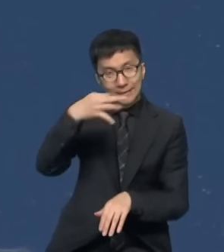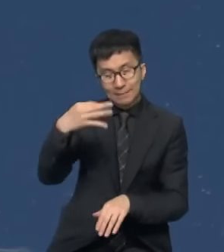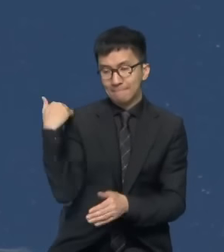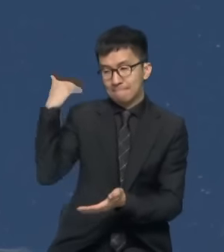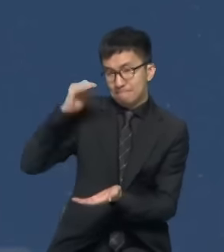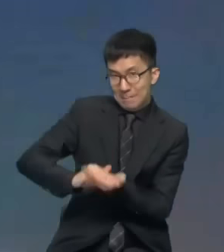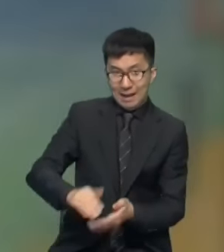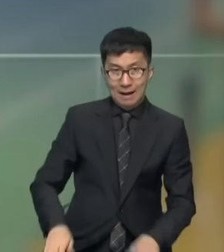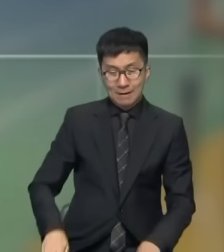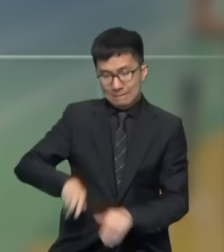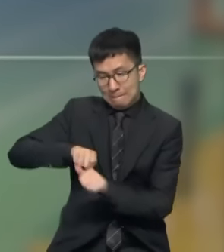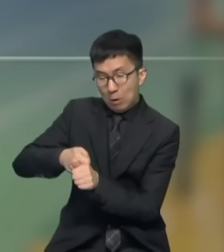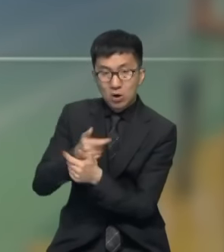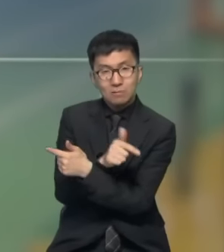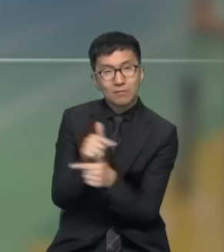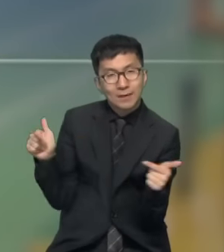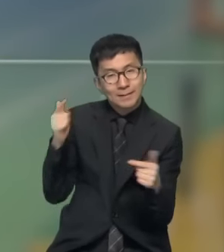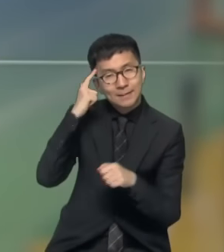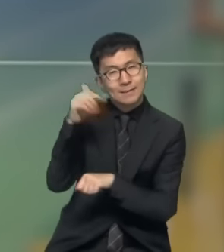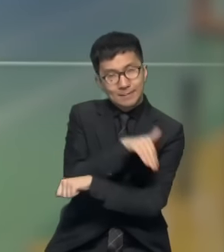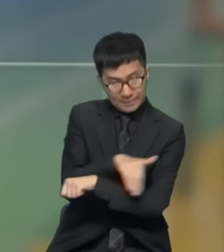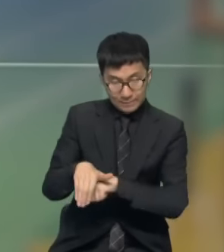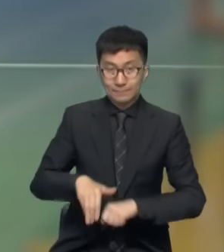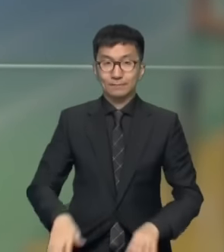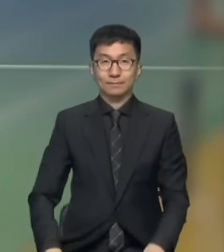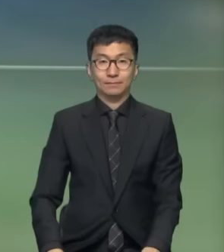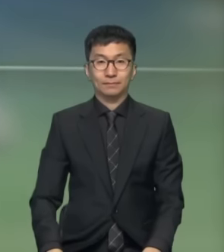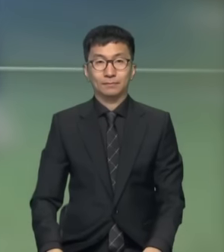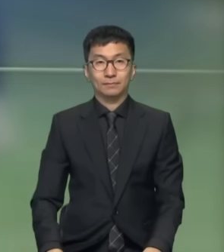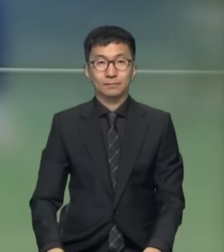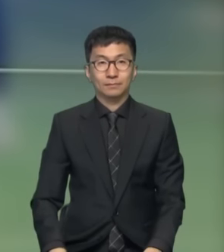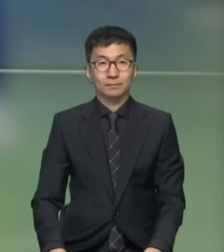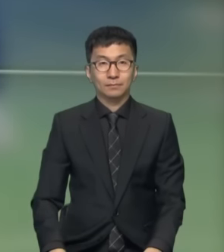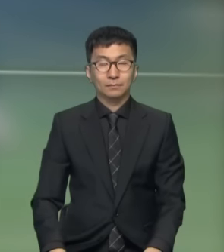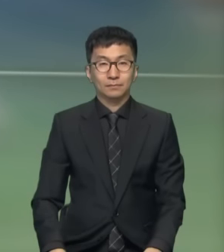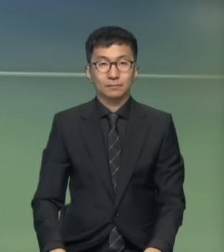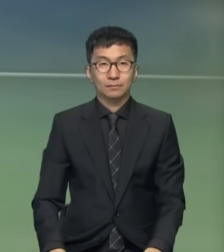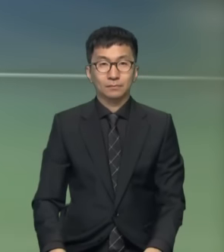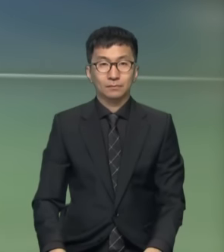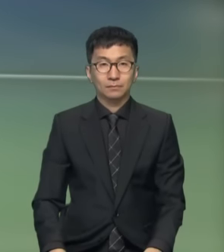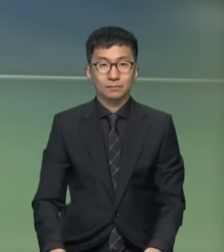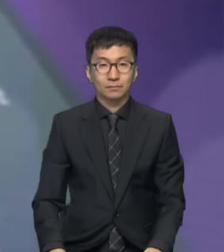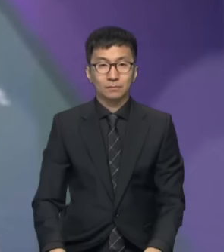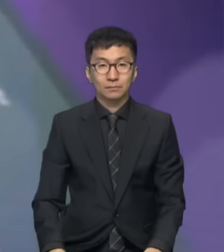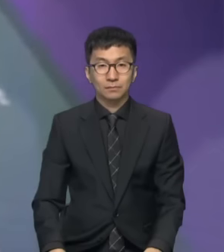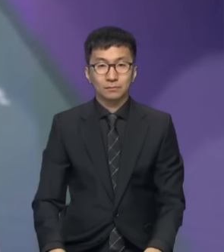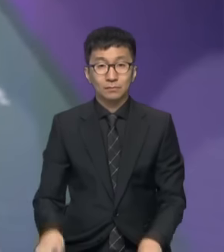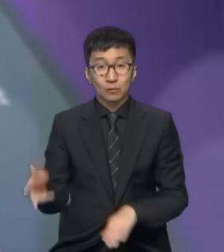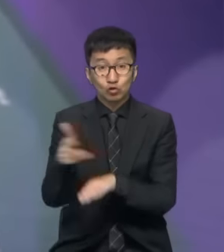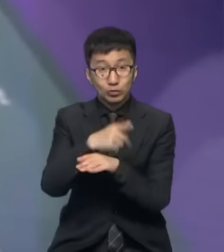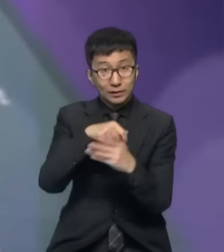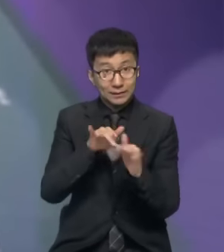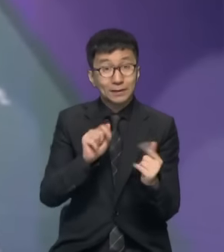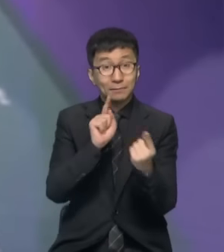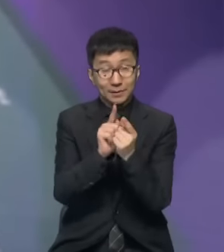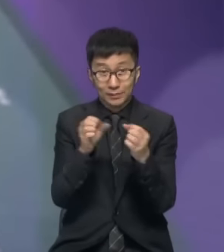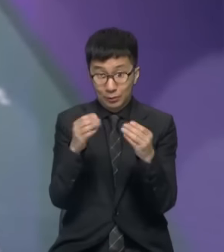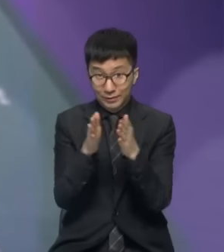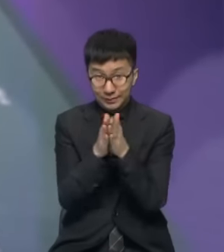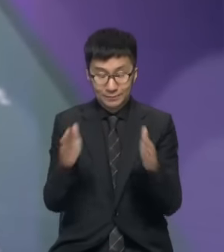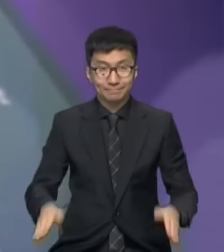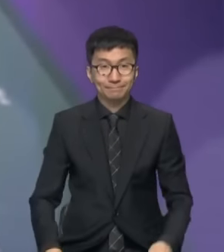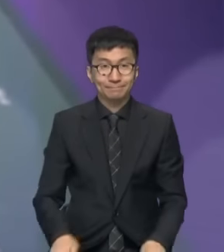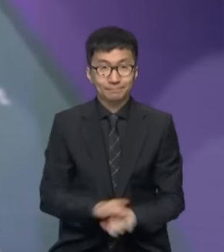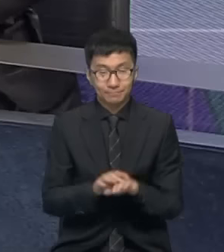부과 등 강력한 법적 조치를 할 계획입니다. SBS 권정호입니다. 네, 이 내용 취재한 권정호 기자